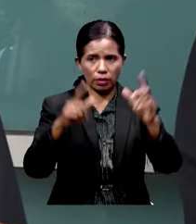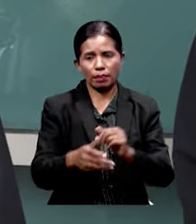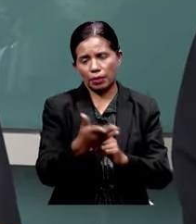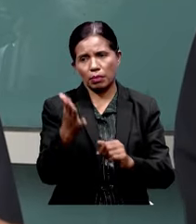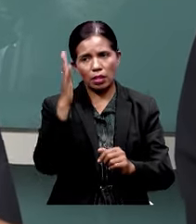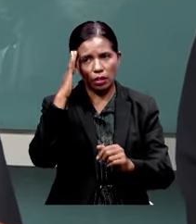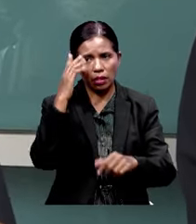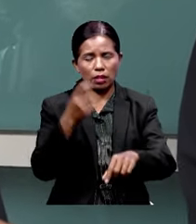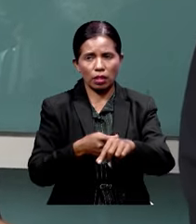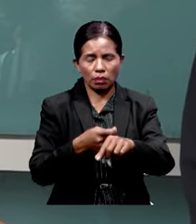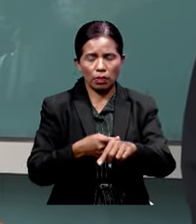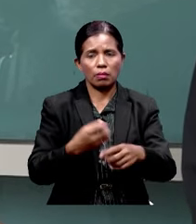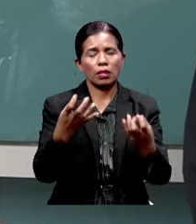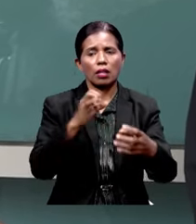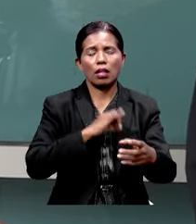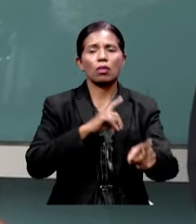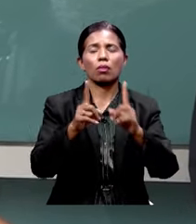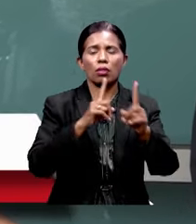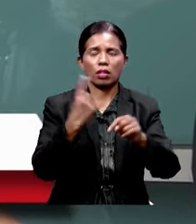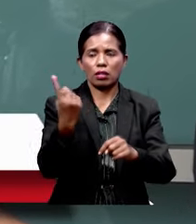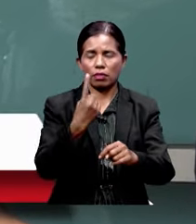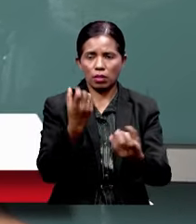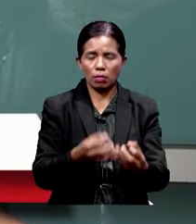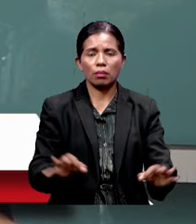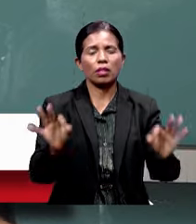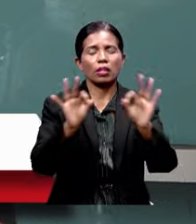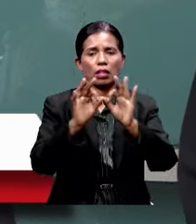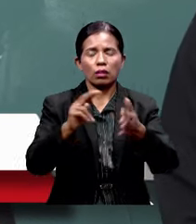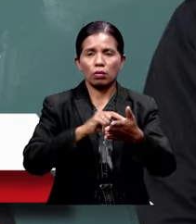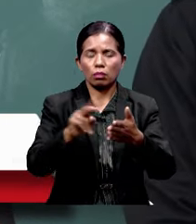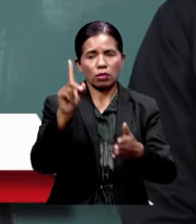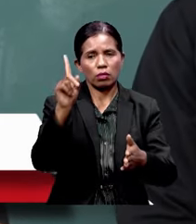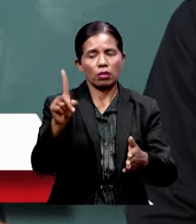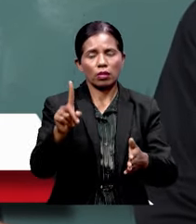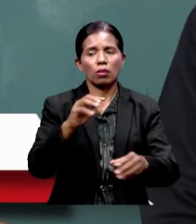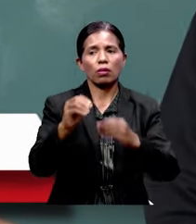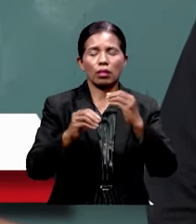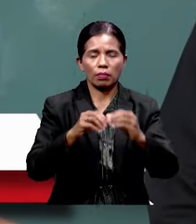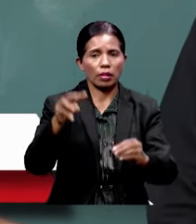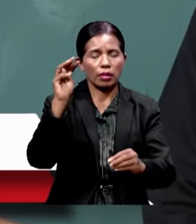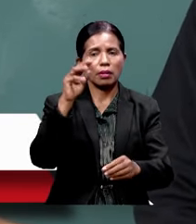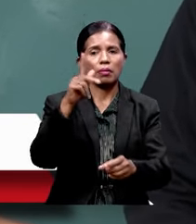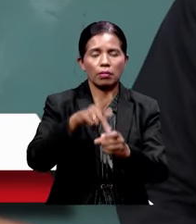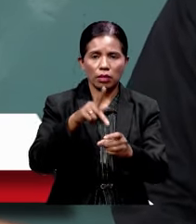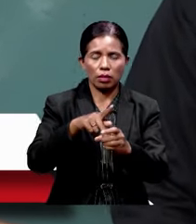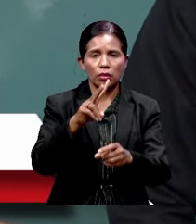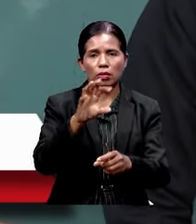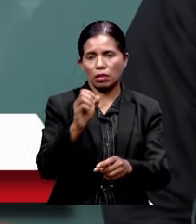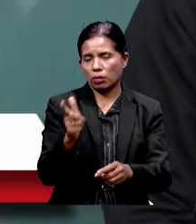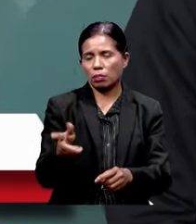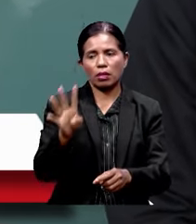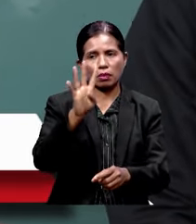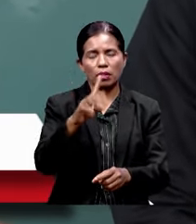tempu bara kau kulia bebe kona, prioridad numar un, ia setor petroliu mineral nian, ba 2024 nian,